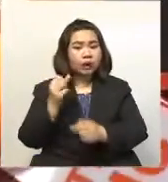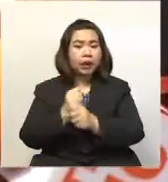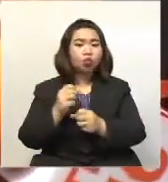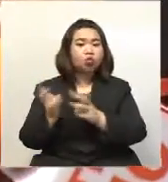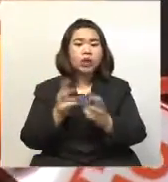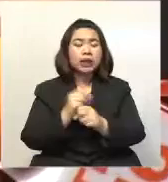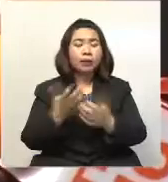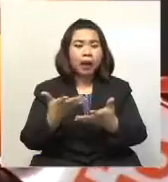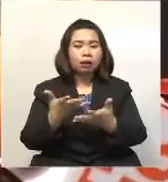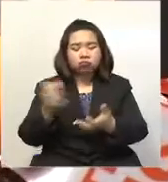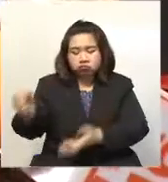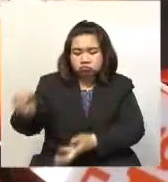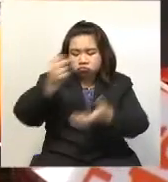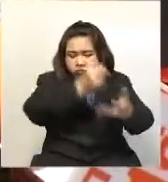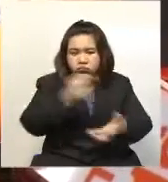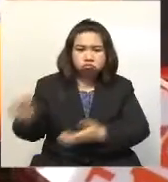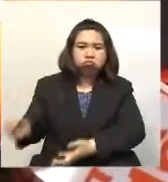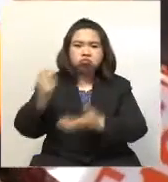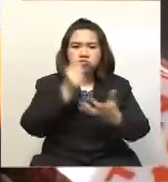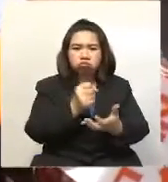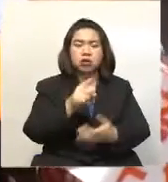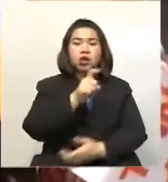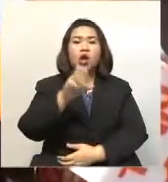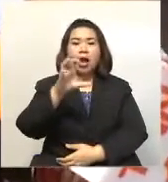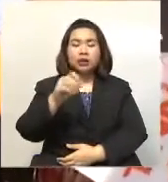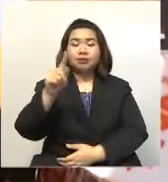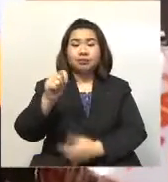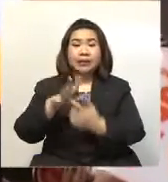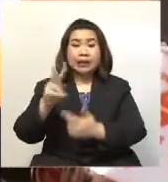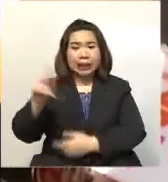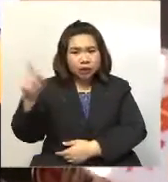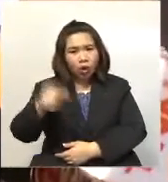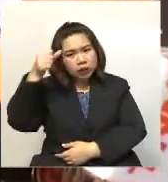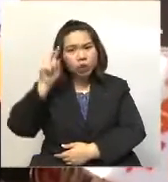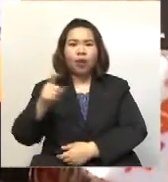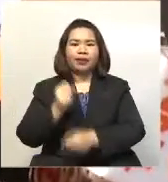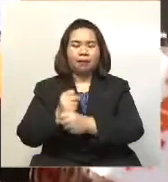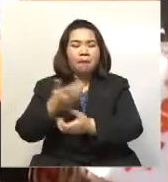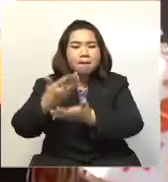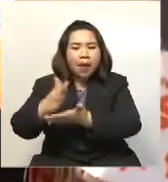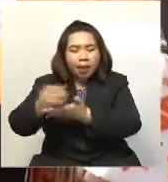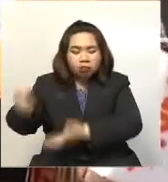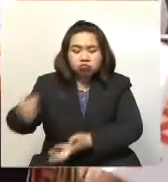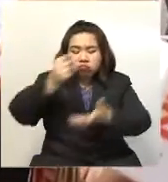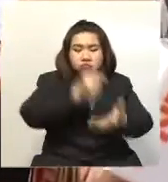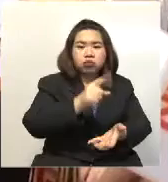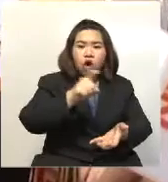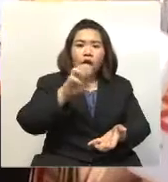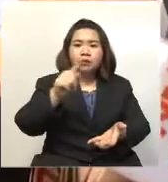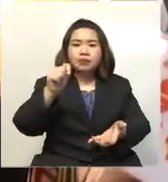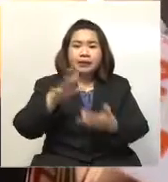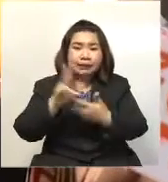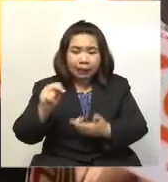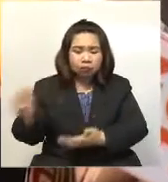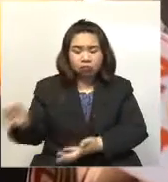ขนขยะที่เกิดขึ้นทุกวันประมาณ150ตันต่อวันเนี่ยเขามีการขนออกมายังไม่ลงกำจัดเนี่